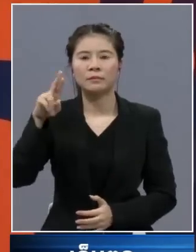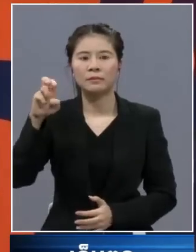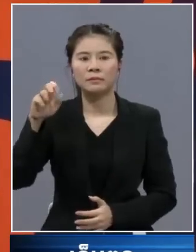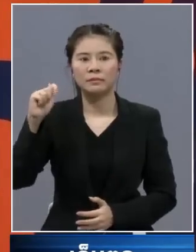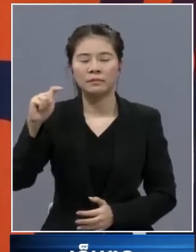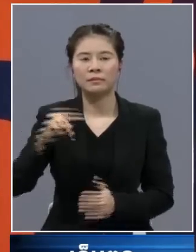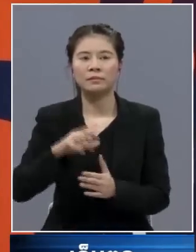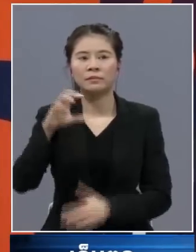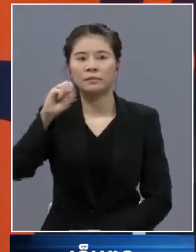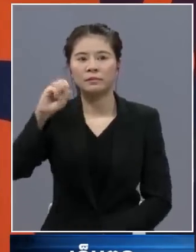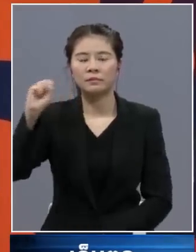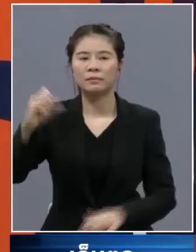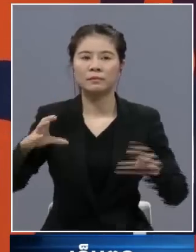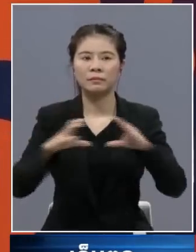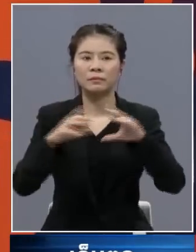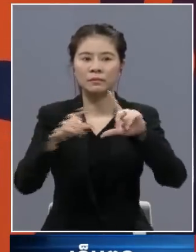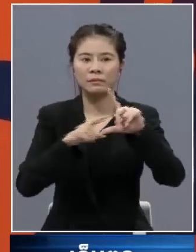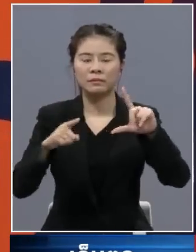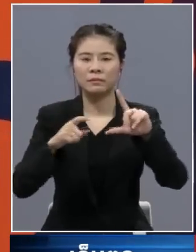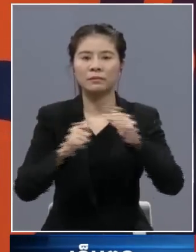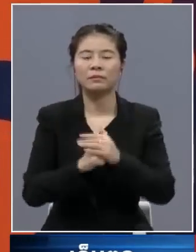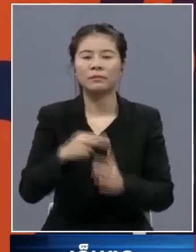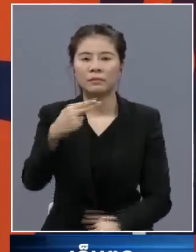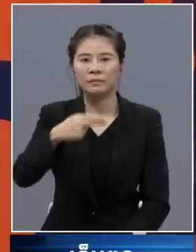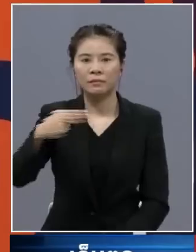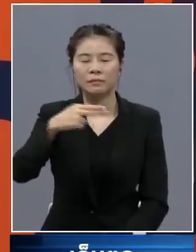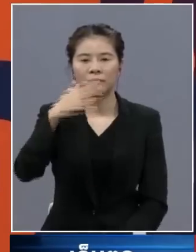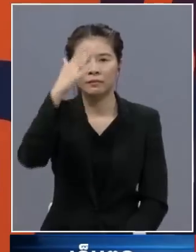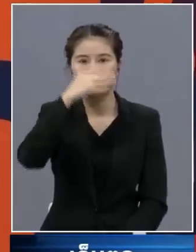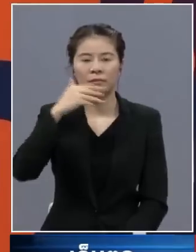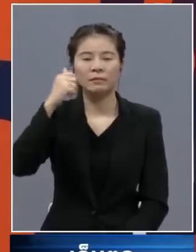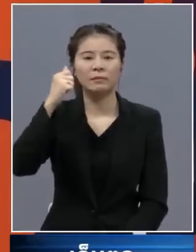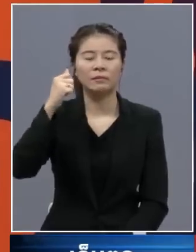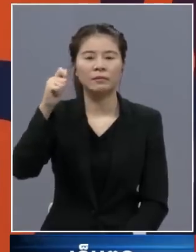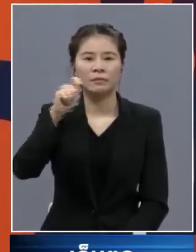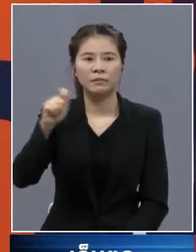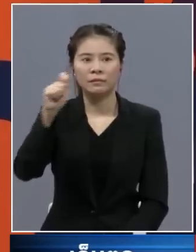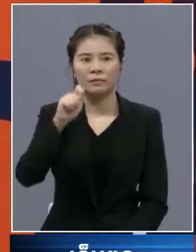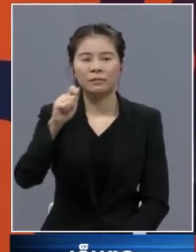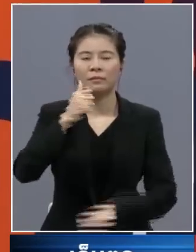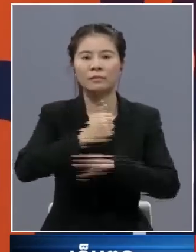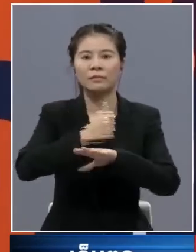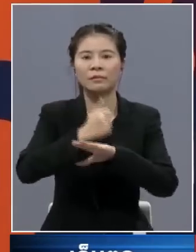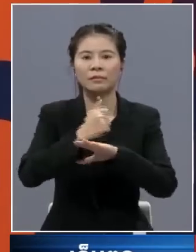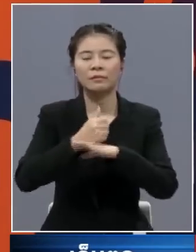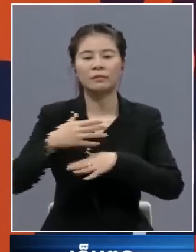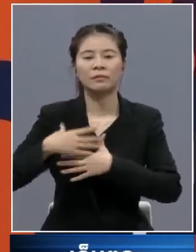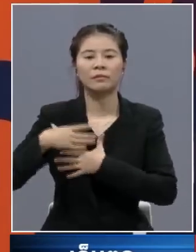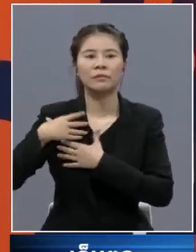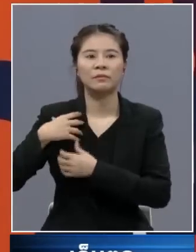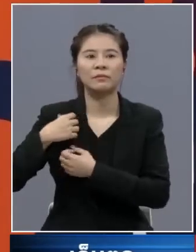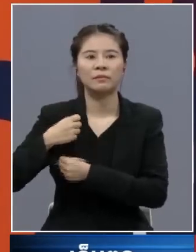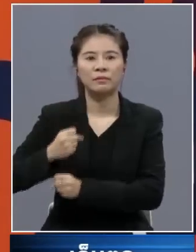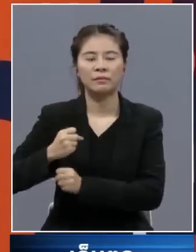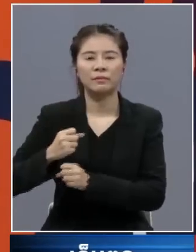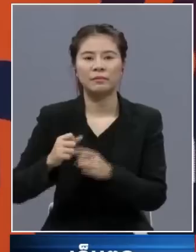ที่ส.ส.บัญชีรายชื่อพรรคก้าวไกลแล้วก็เป็นหลานคุณอภิสิทธิ์เวชชีวะอดีตนายกอดีตหัวหน้าพรรคประชาธิปัตย์ด้วยนะครับแต่ว่าจุดยืนอยู่คนละฝั่งกัน